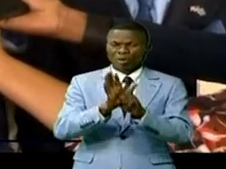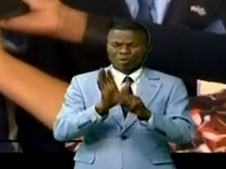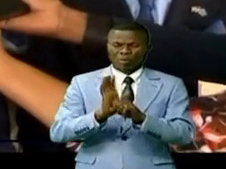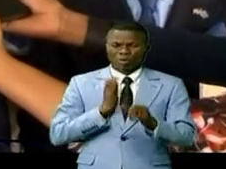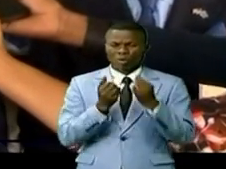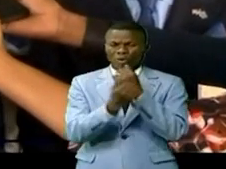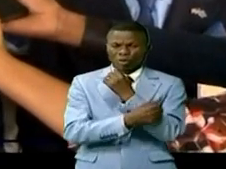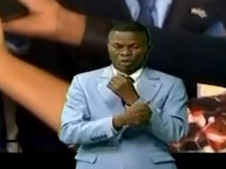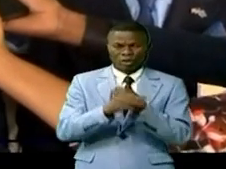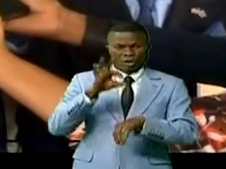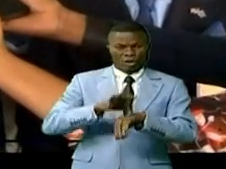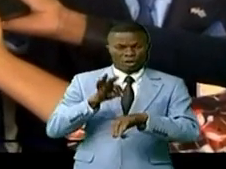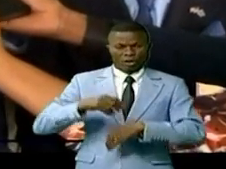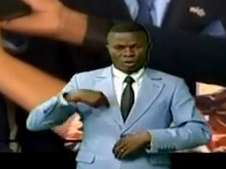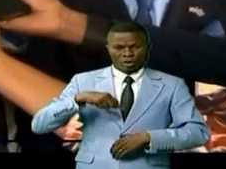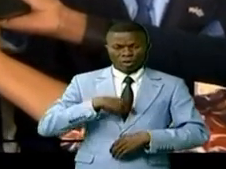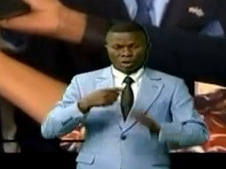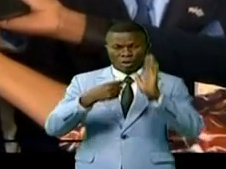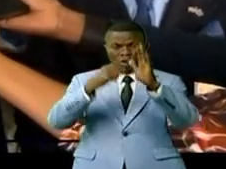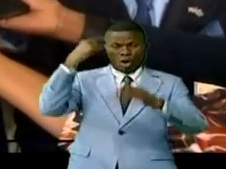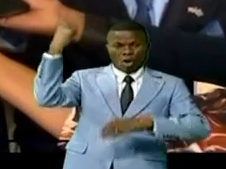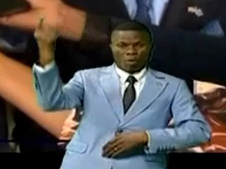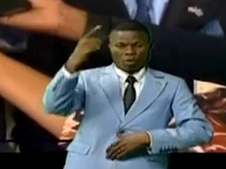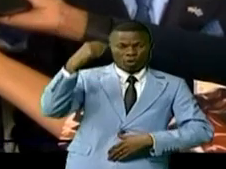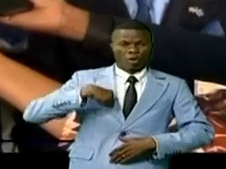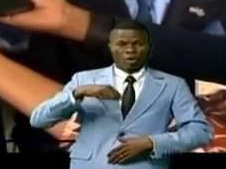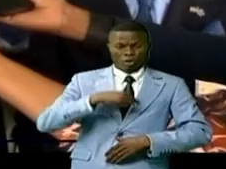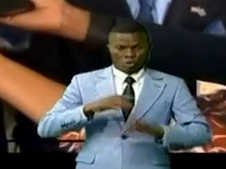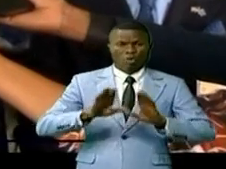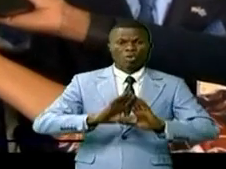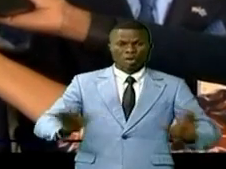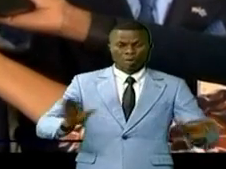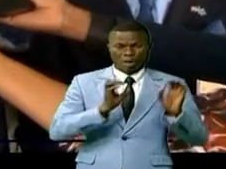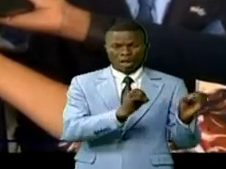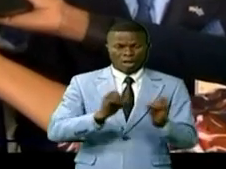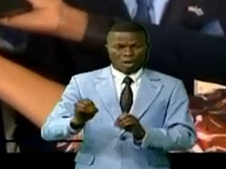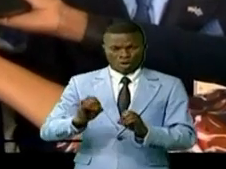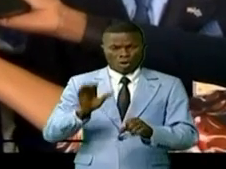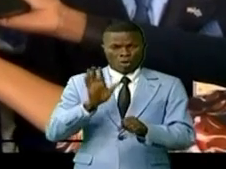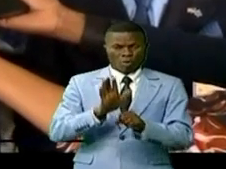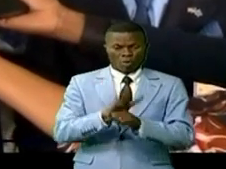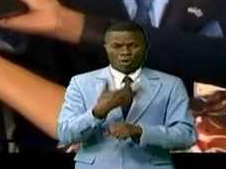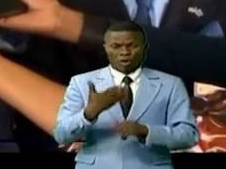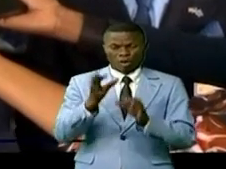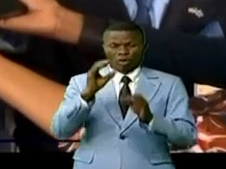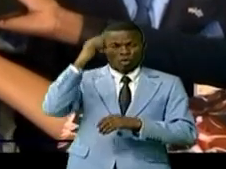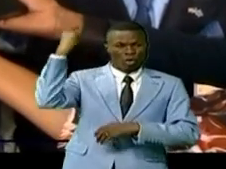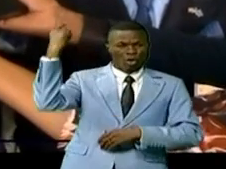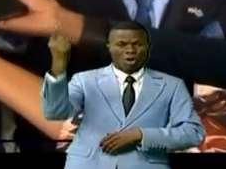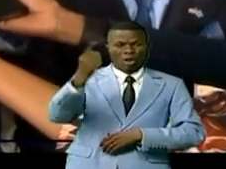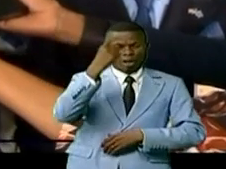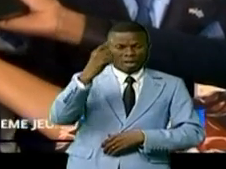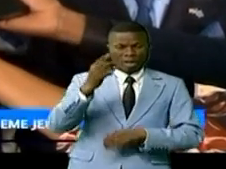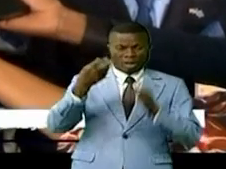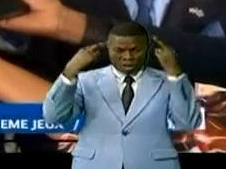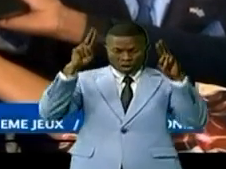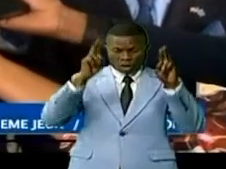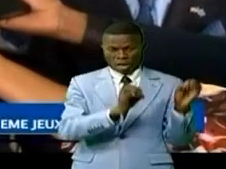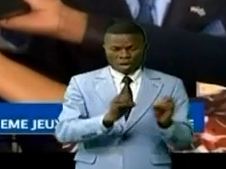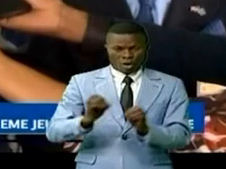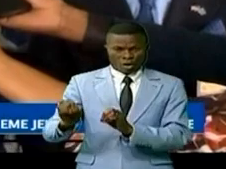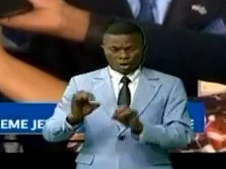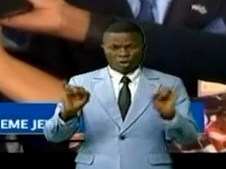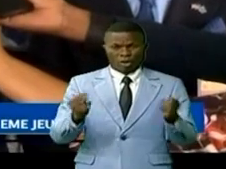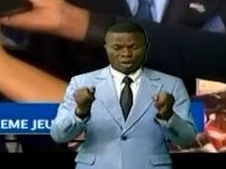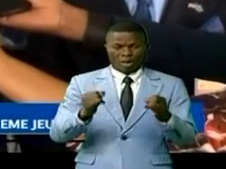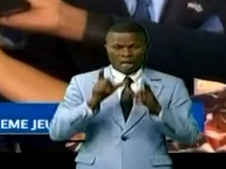une occasion de montrer au monde entier que nous avons la capacité d'organiser des événements internationaux. Et que si nous réussissons à organiser ces jeux